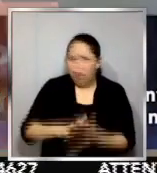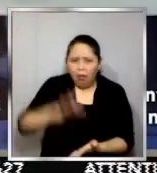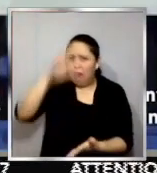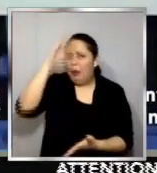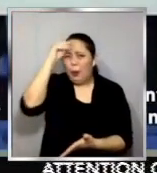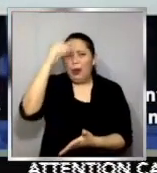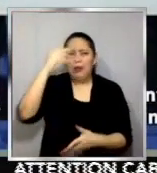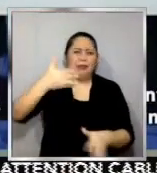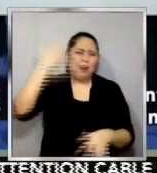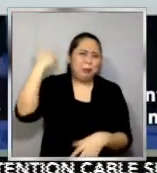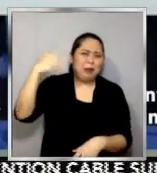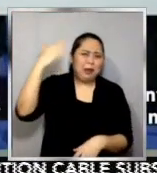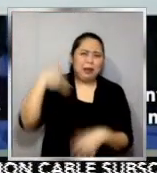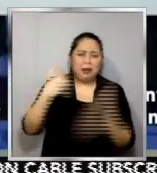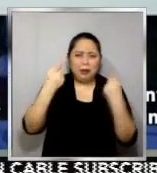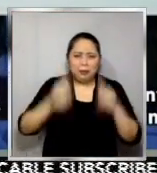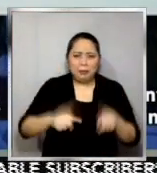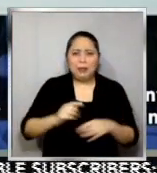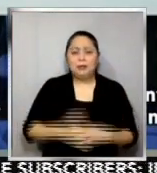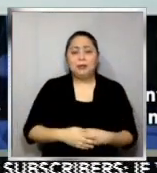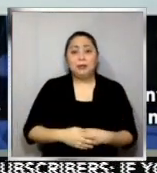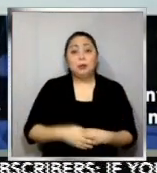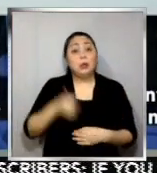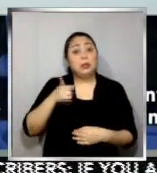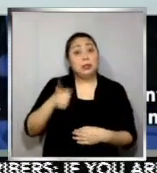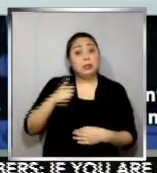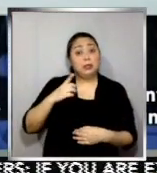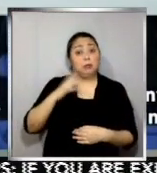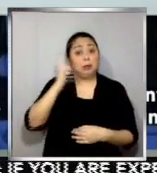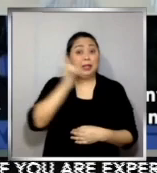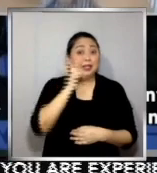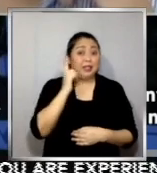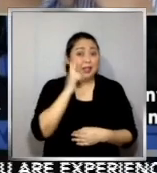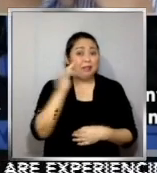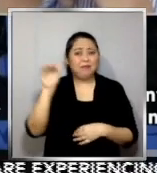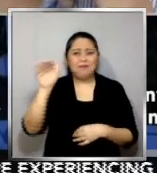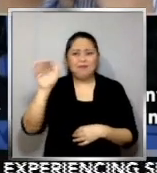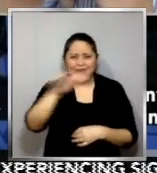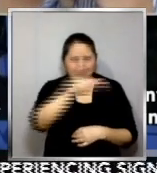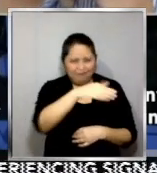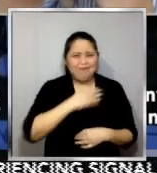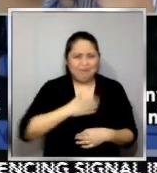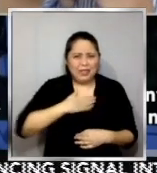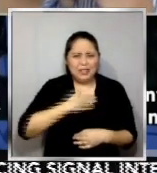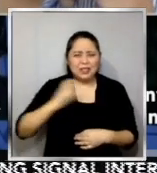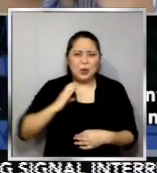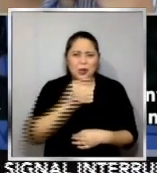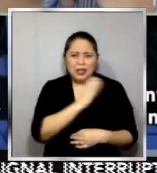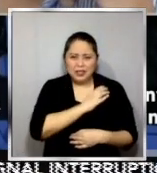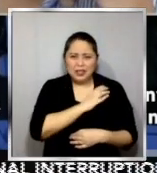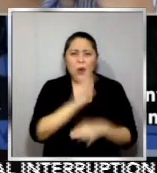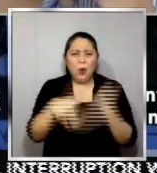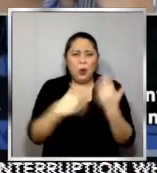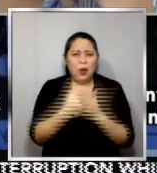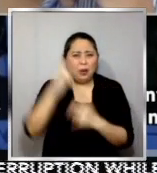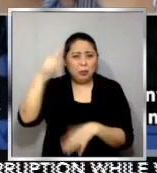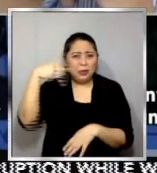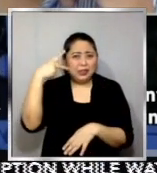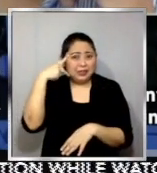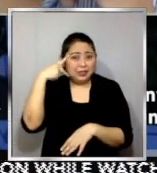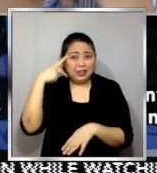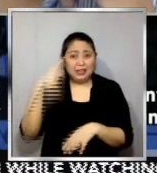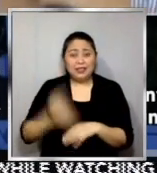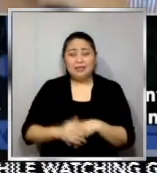mga kongresista natin na isang tabi po ang politika. What necessitated that